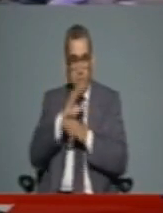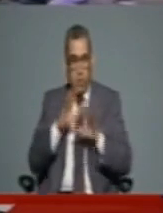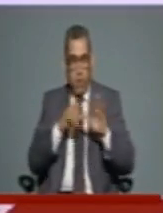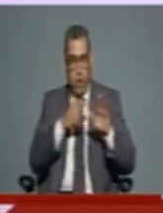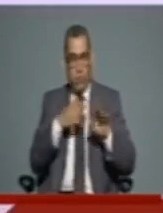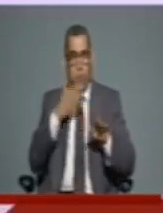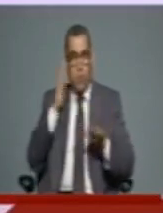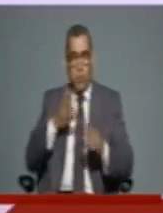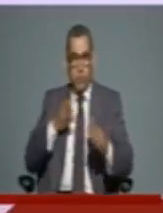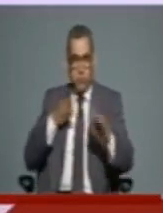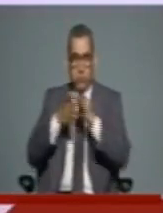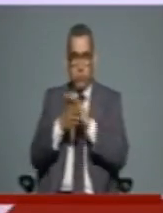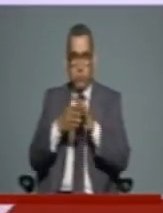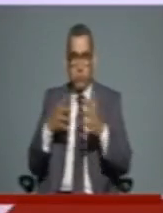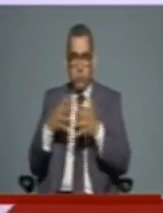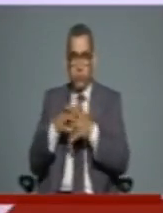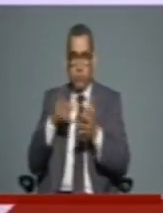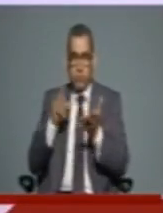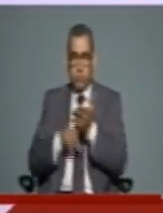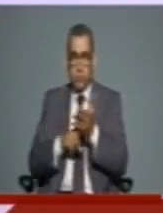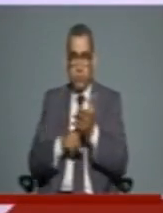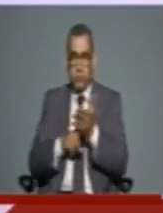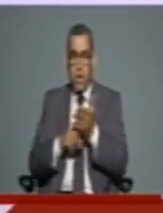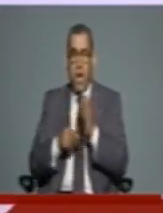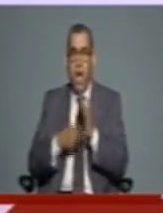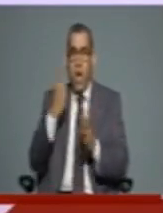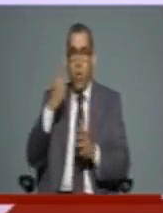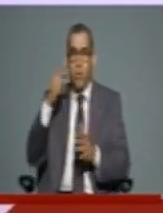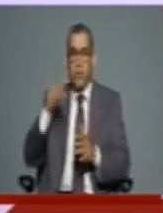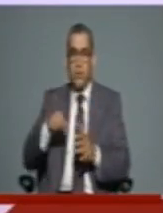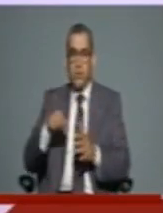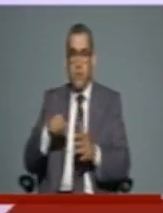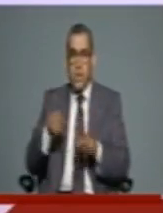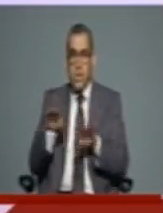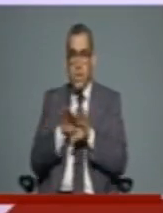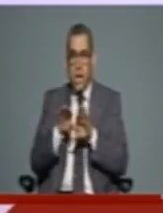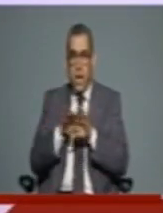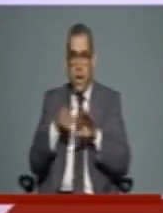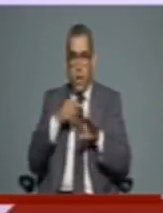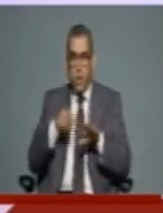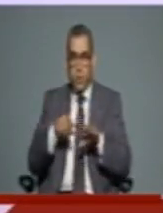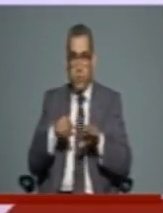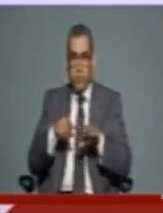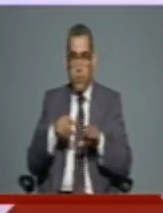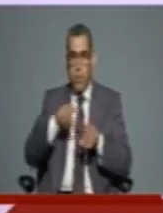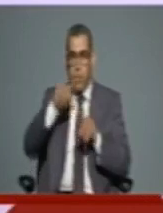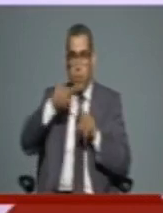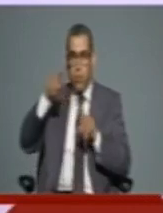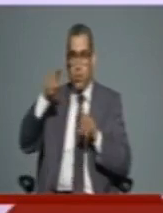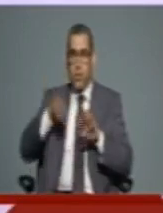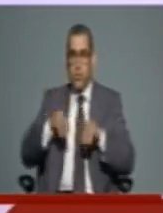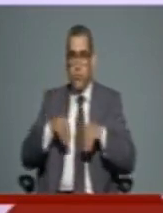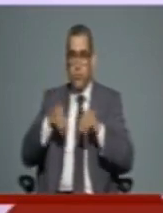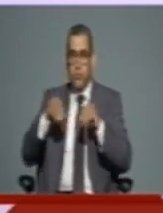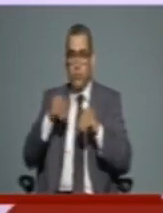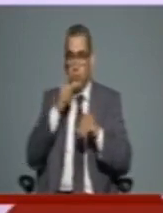بايعين لأول مرة قمح في البورصة حتى يمكن استقرار ثمن